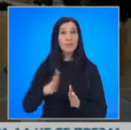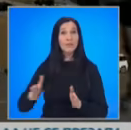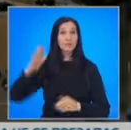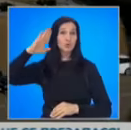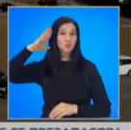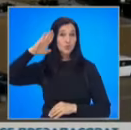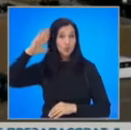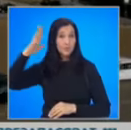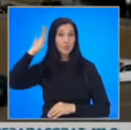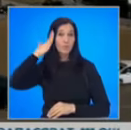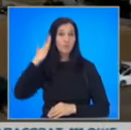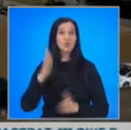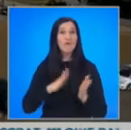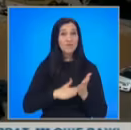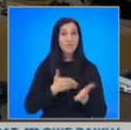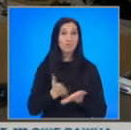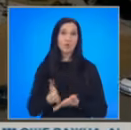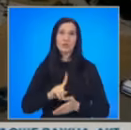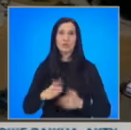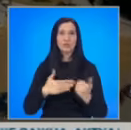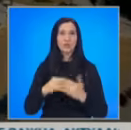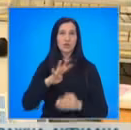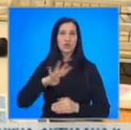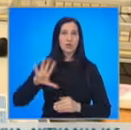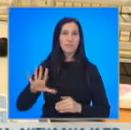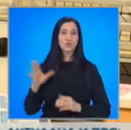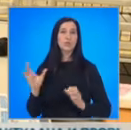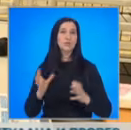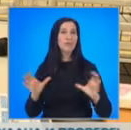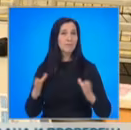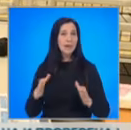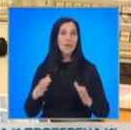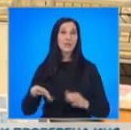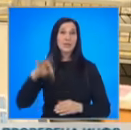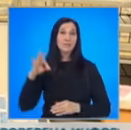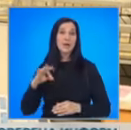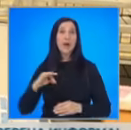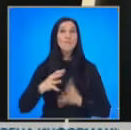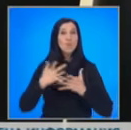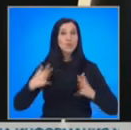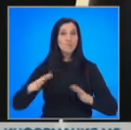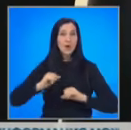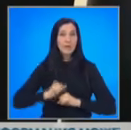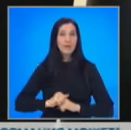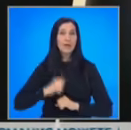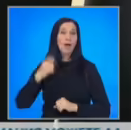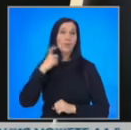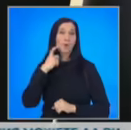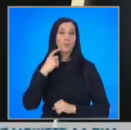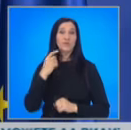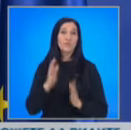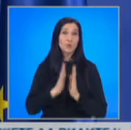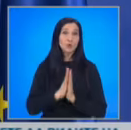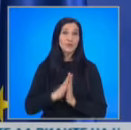факт поради неспособността на 45-то Народно събрание да излъчи мнозинство и кабинет. Борисов призова служебното правителство да работи за честни